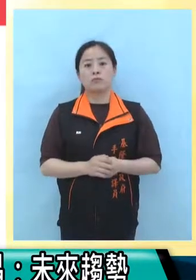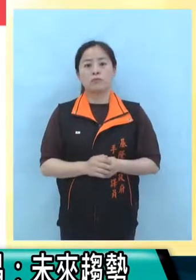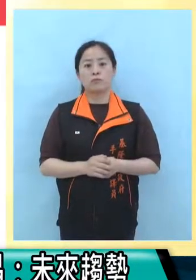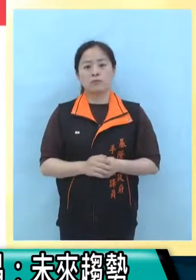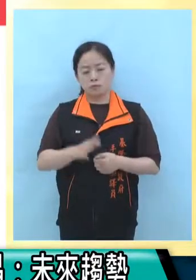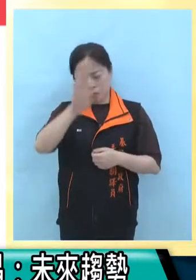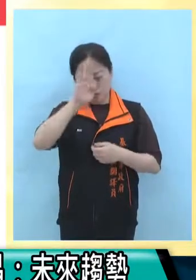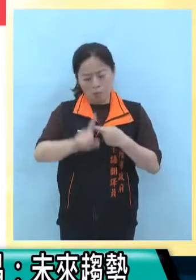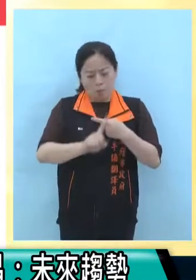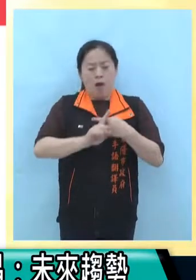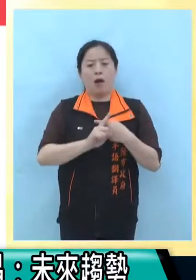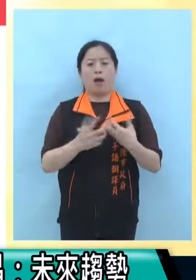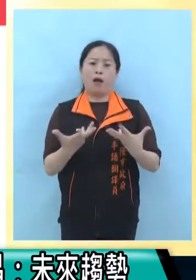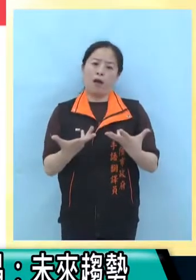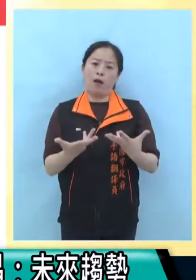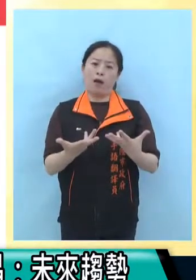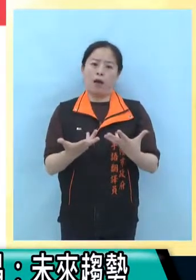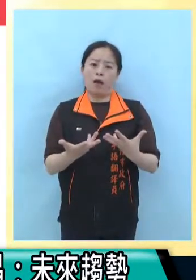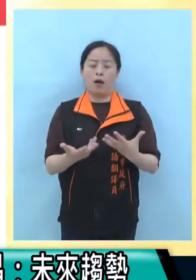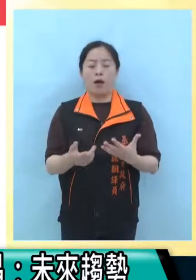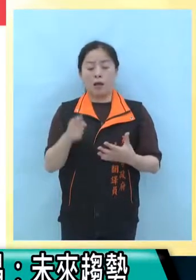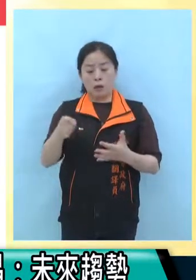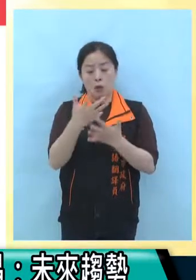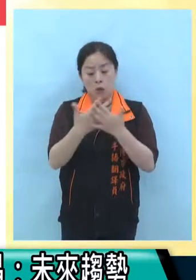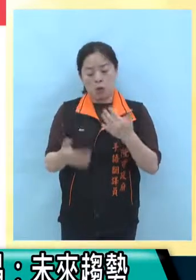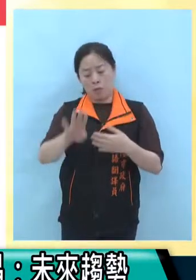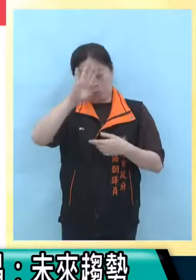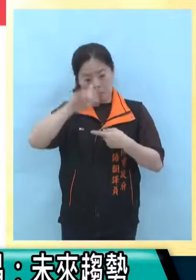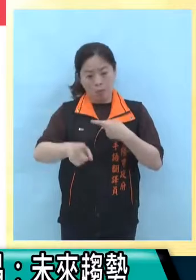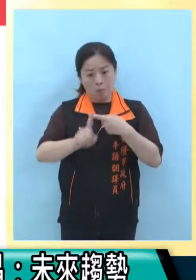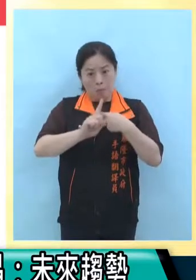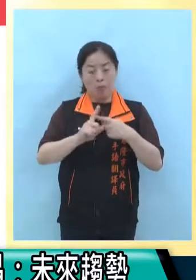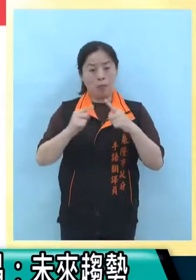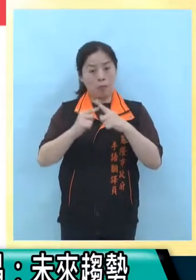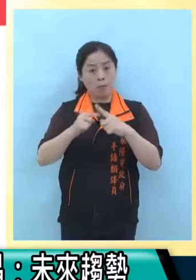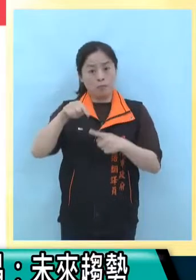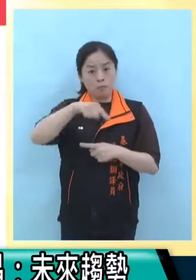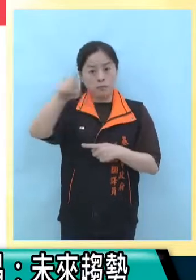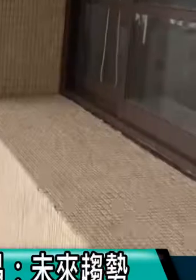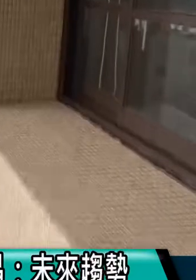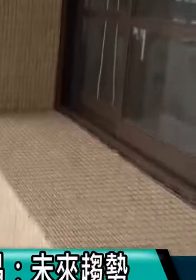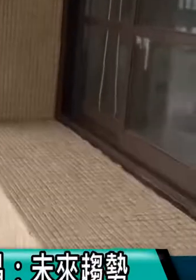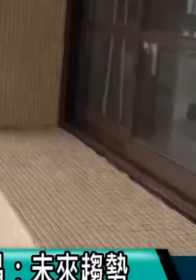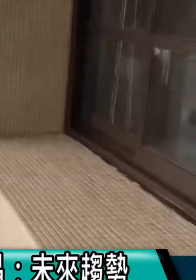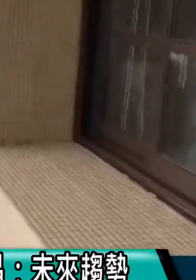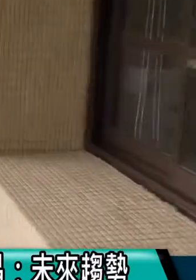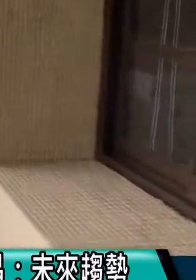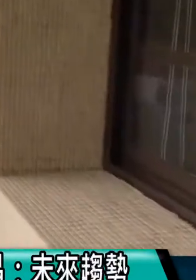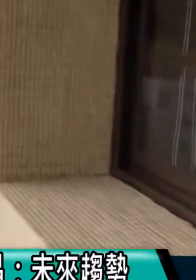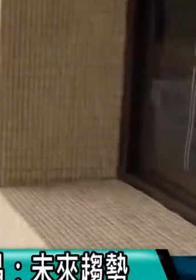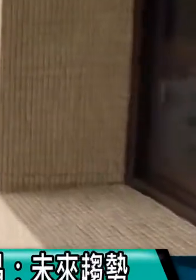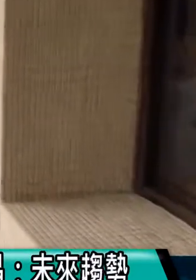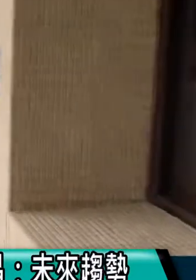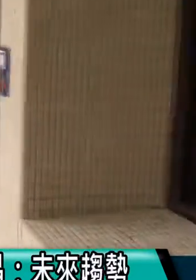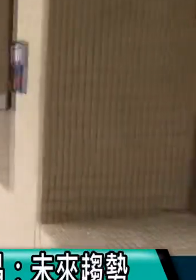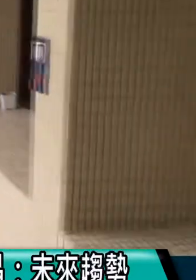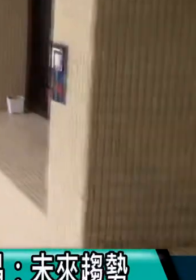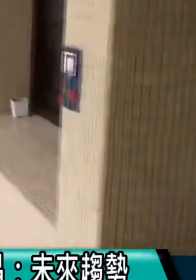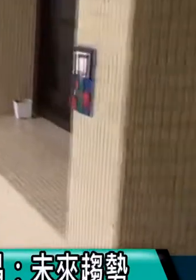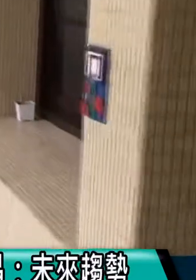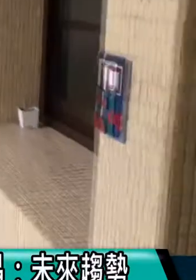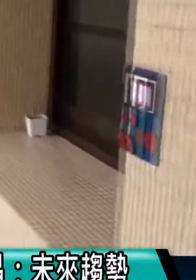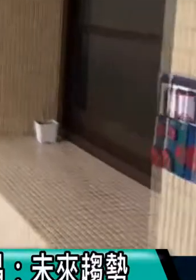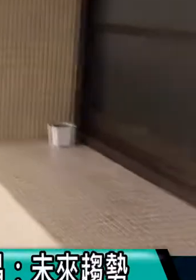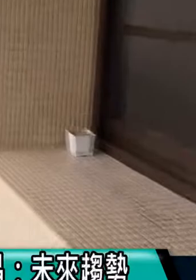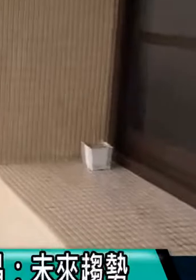确诊，而且这样子学生确诊的案例其实也一直在增加。 教育部将基隆的